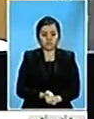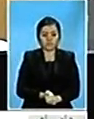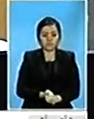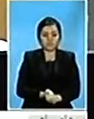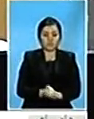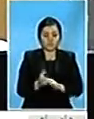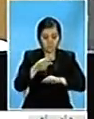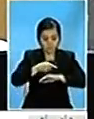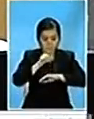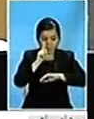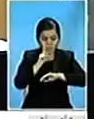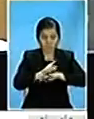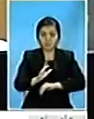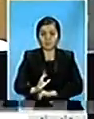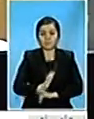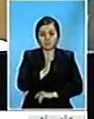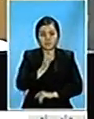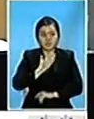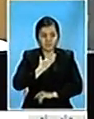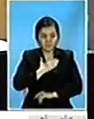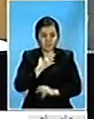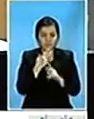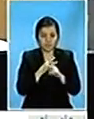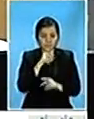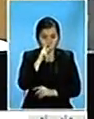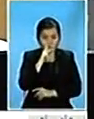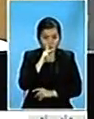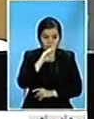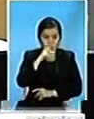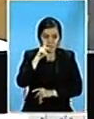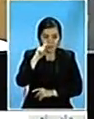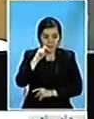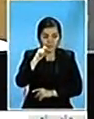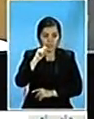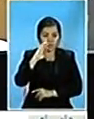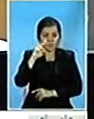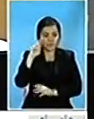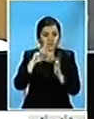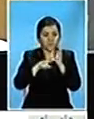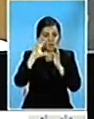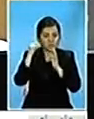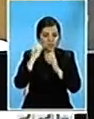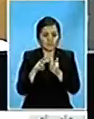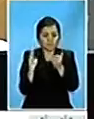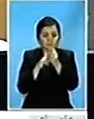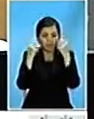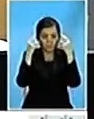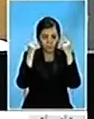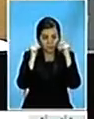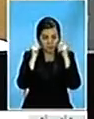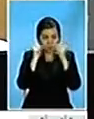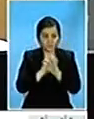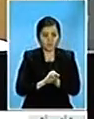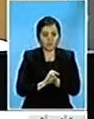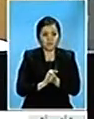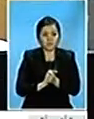ครับกลับเป็นท่านประธานที่เคารพครับกับผมนายกิตติรัตน์ นรนองรองนายกรัฐมนตรีและรัฐมนตรีว่าการกระทรวงคลังใน